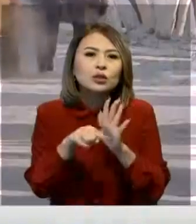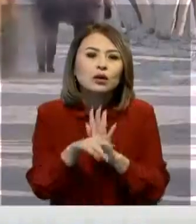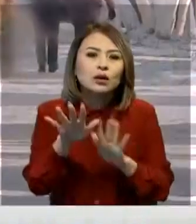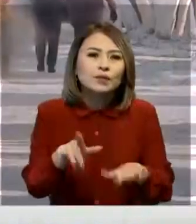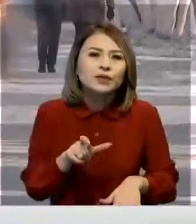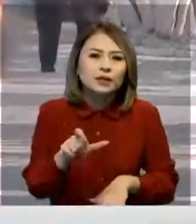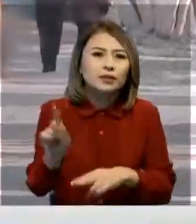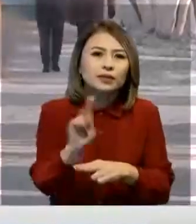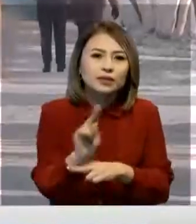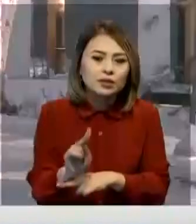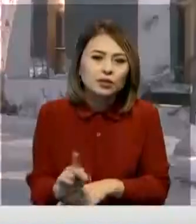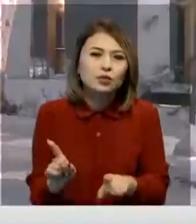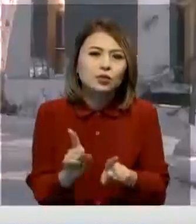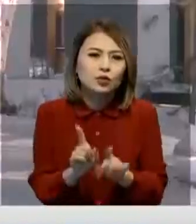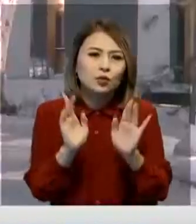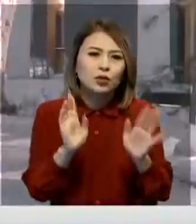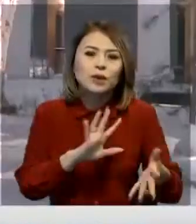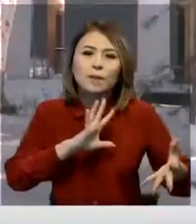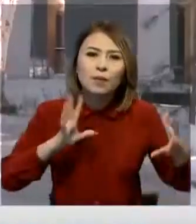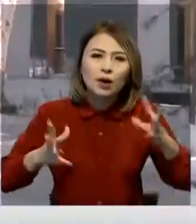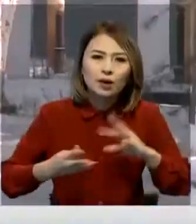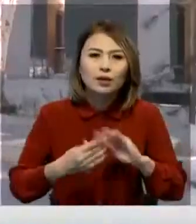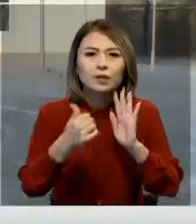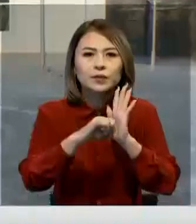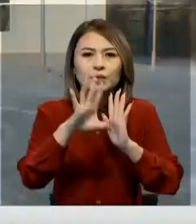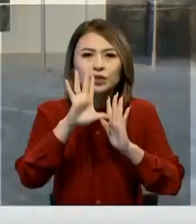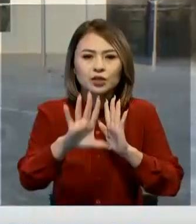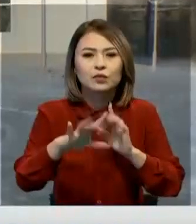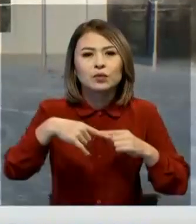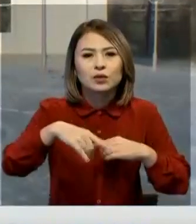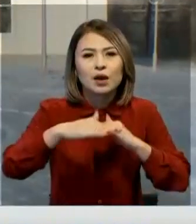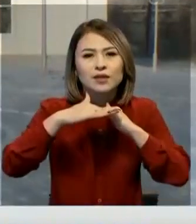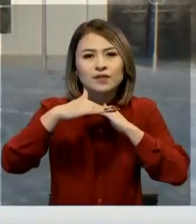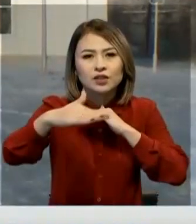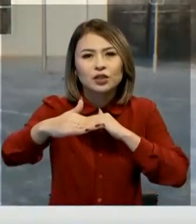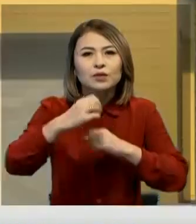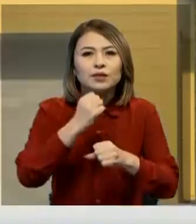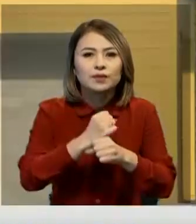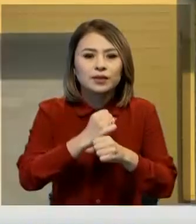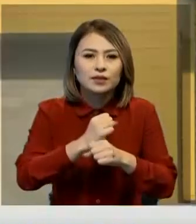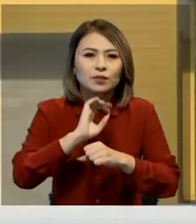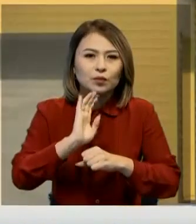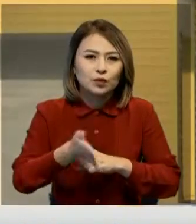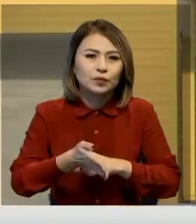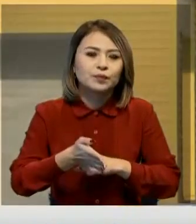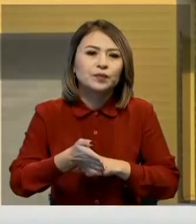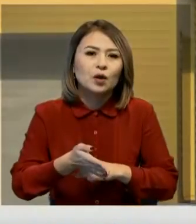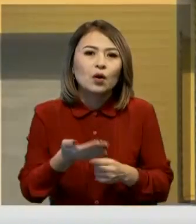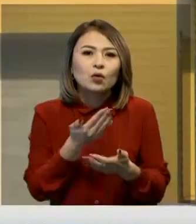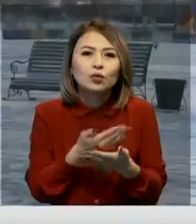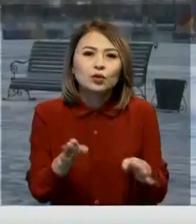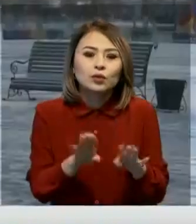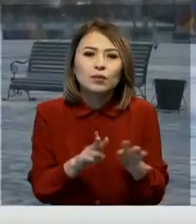жолдарды қалпына келтіру ісі де ерекше назарда болады. Барлығы 65 шақырым кешенің асфальт жабындысын тегістеп шығу мақсаты